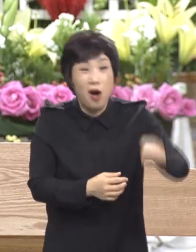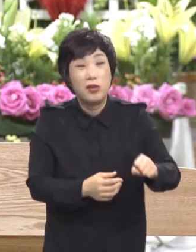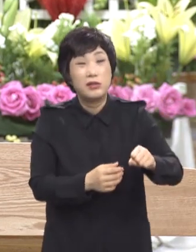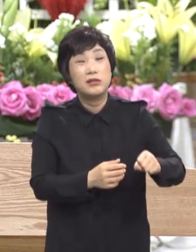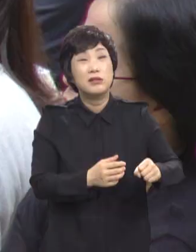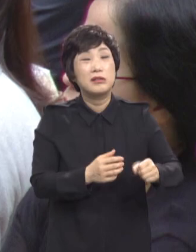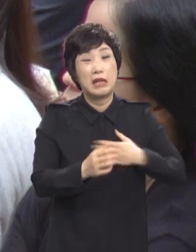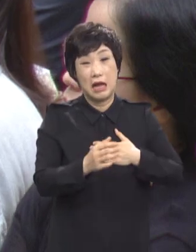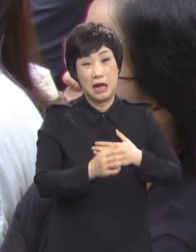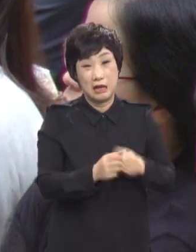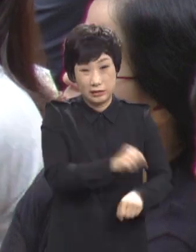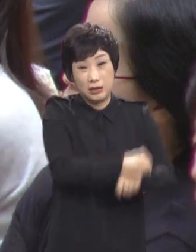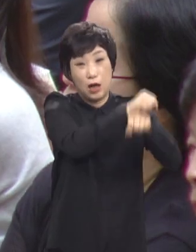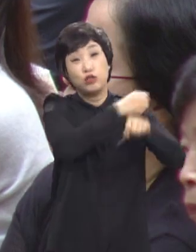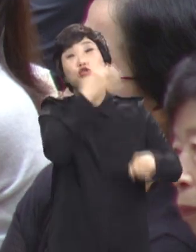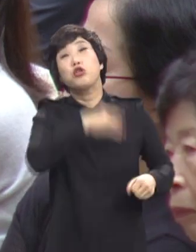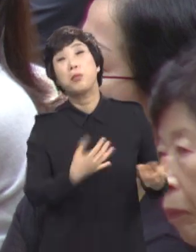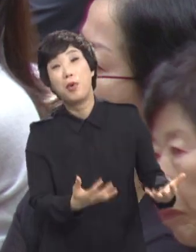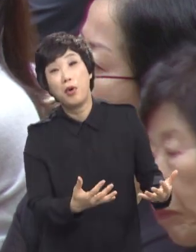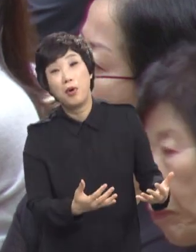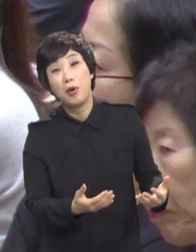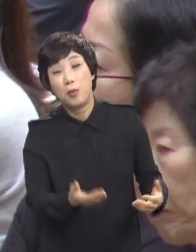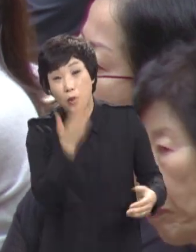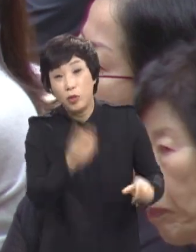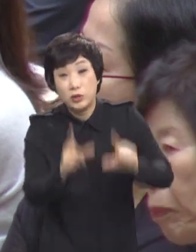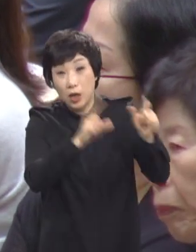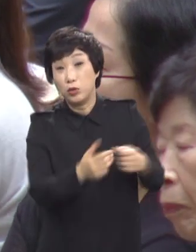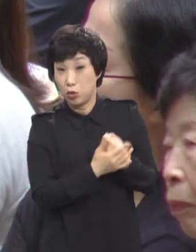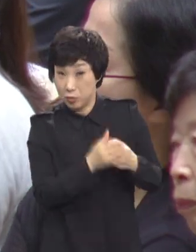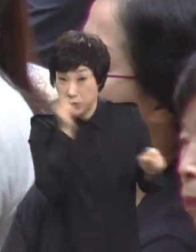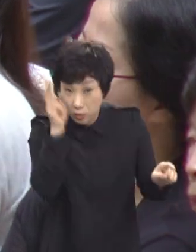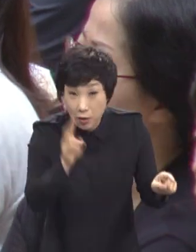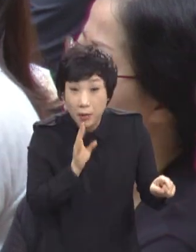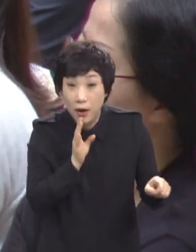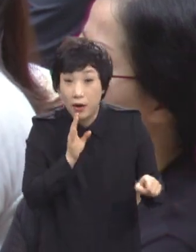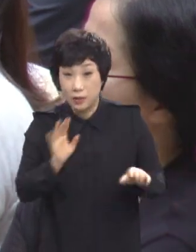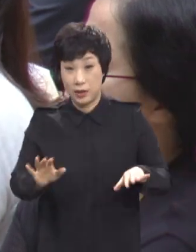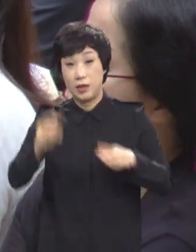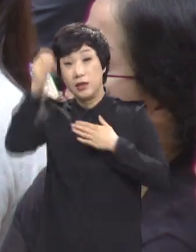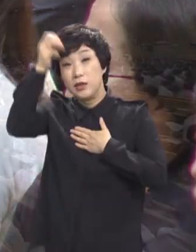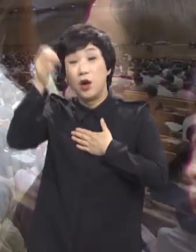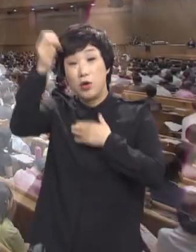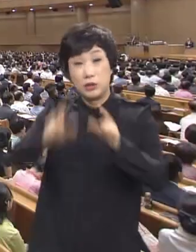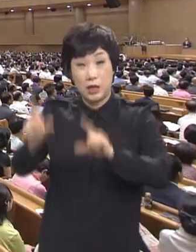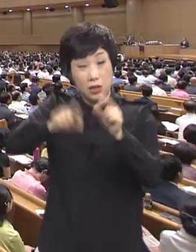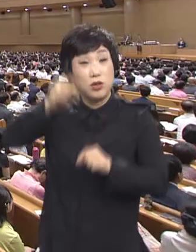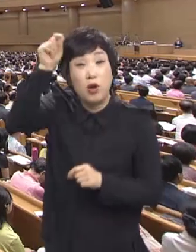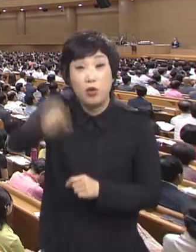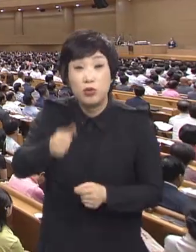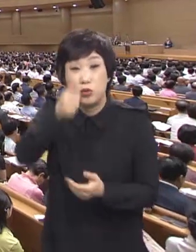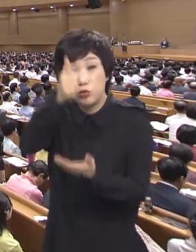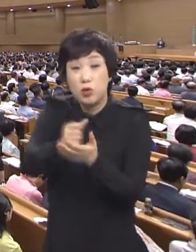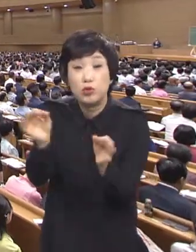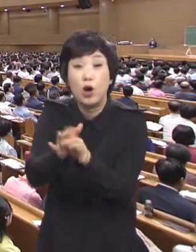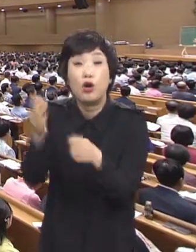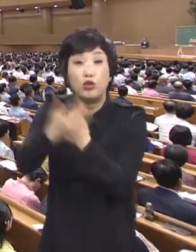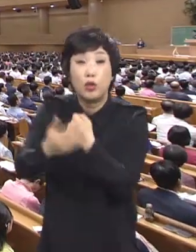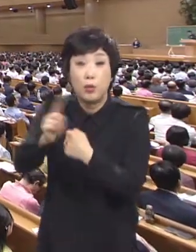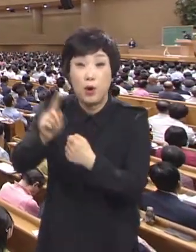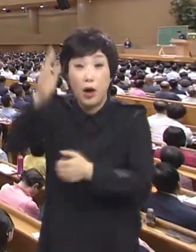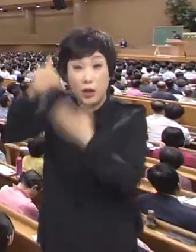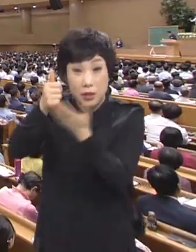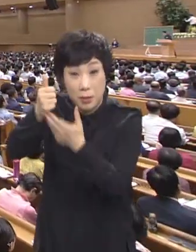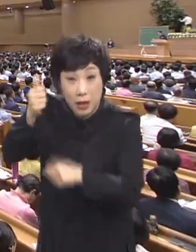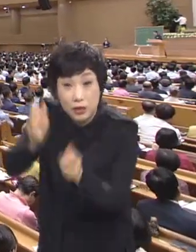무슨 유익이 있어? 먹고 사는 데 도움이 있지? 우리가 영원히 사는 속죄의 은총에는 하나님의